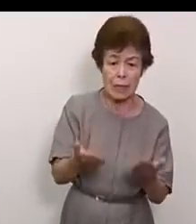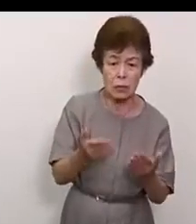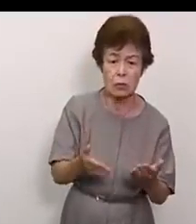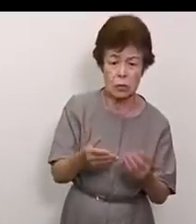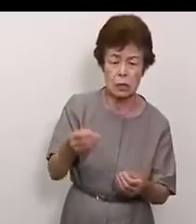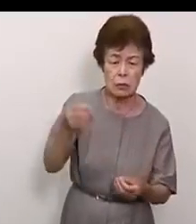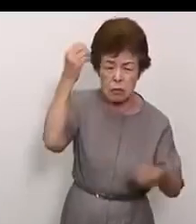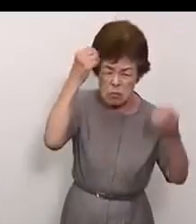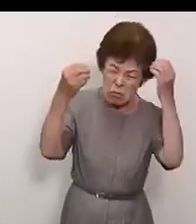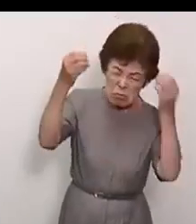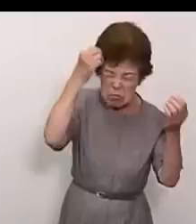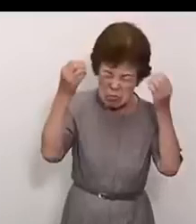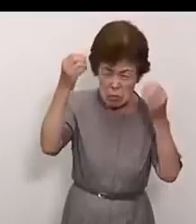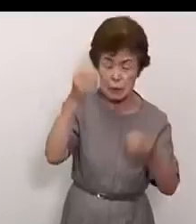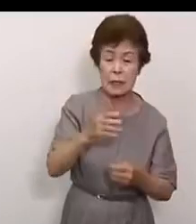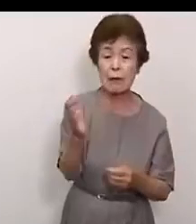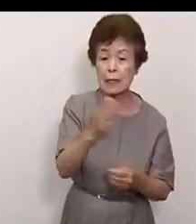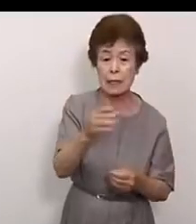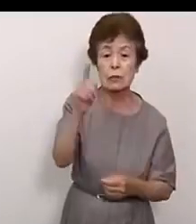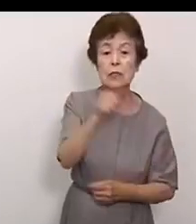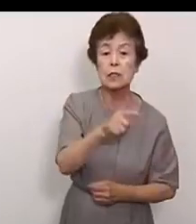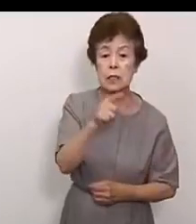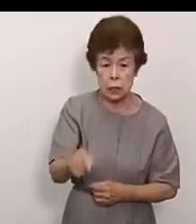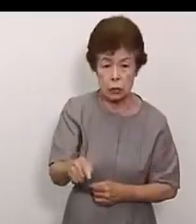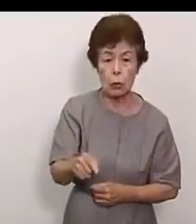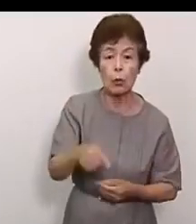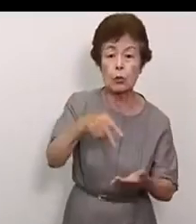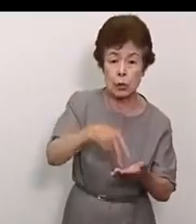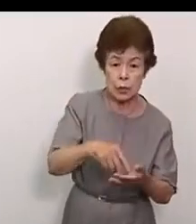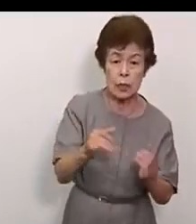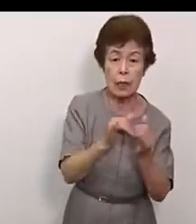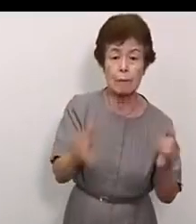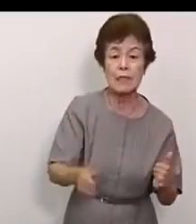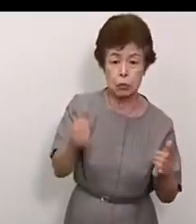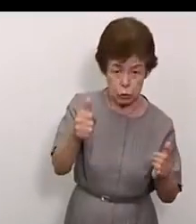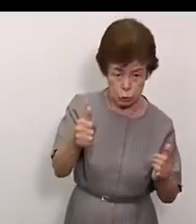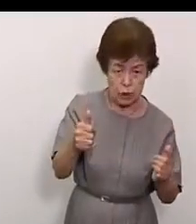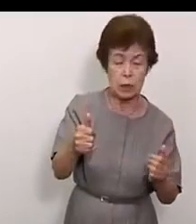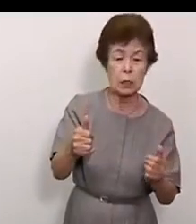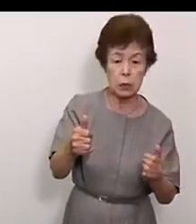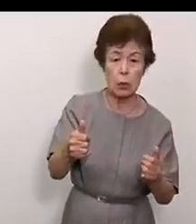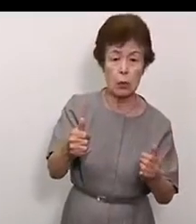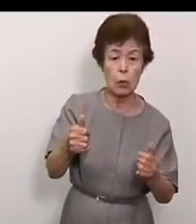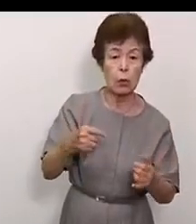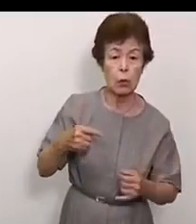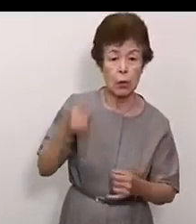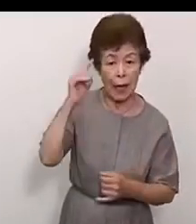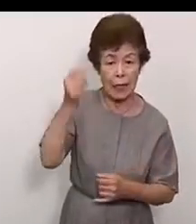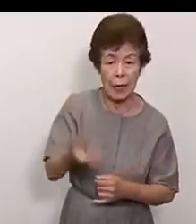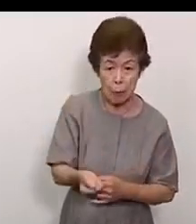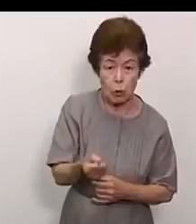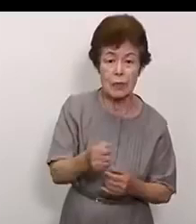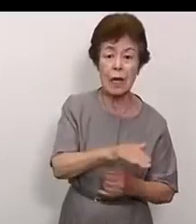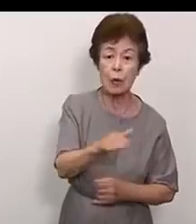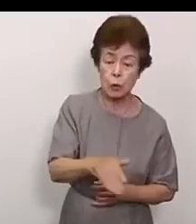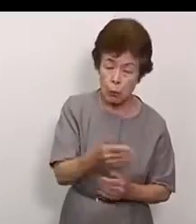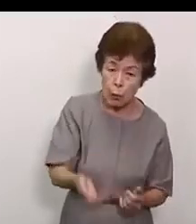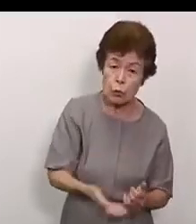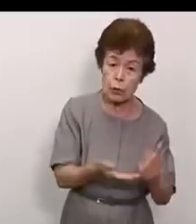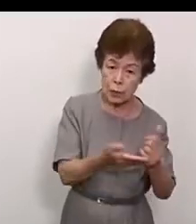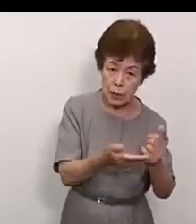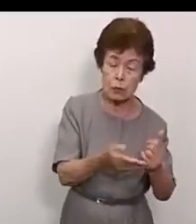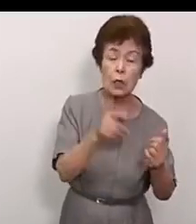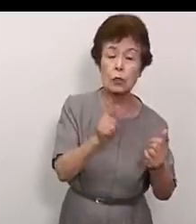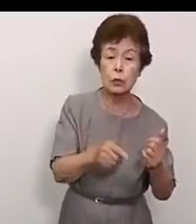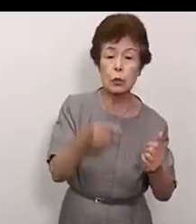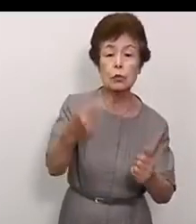けど、もっと人間として民主主義社会における主人公を育てるような、そこに力点を置いた教育も必要じゃ